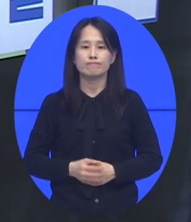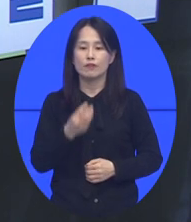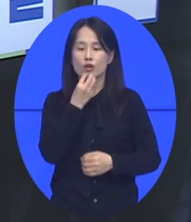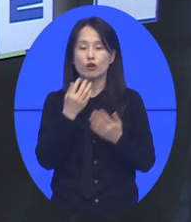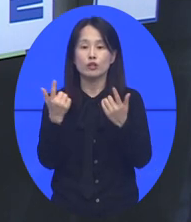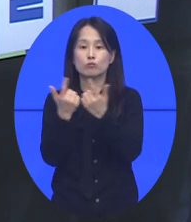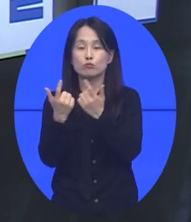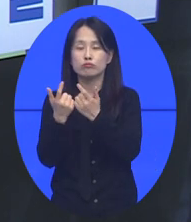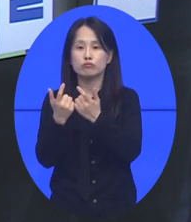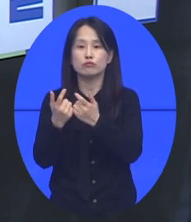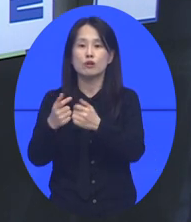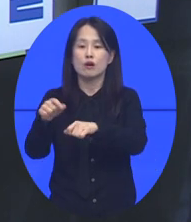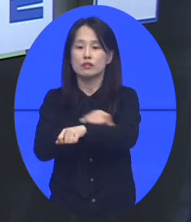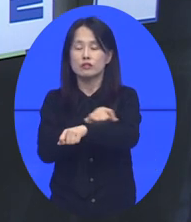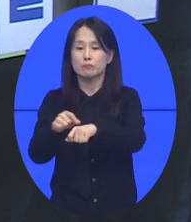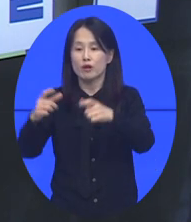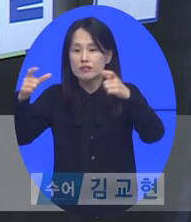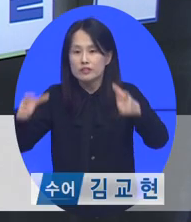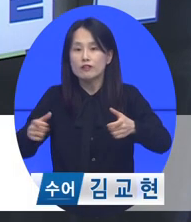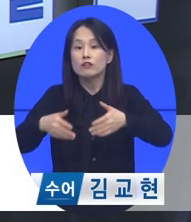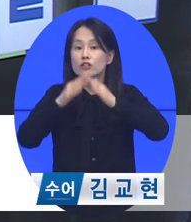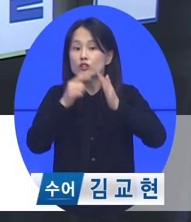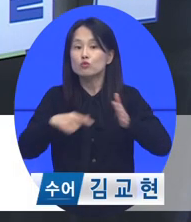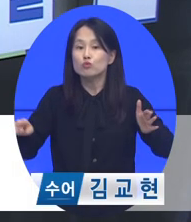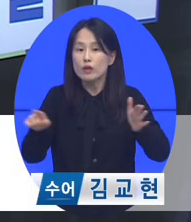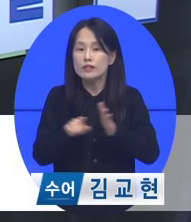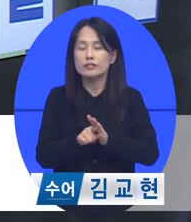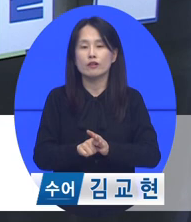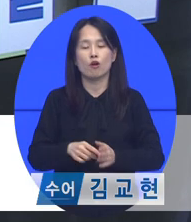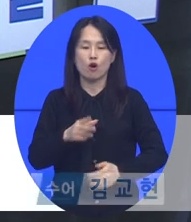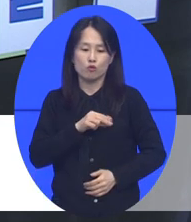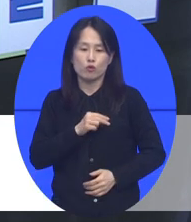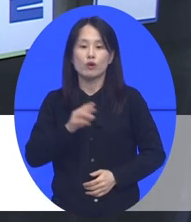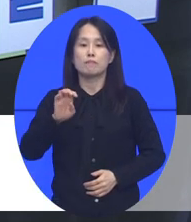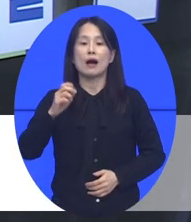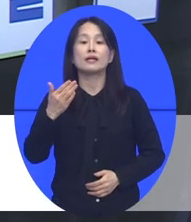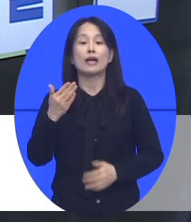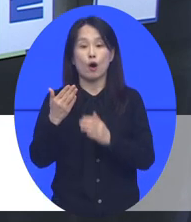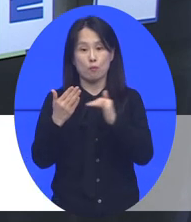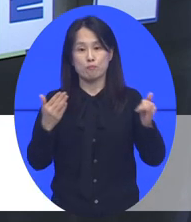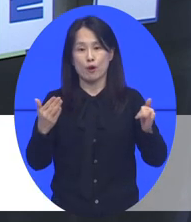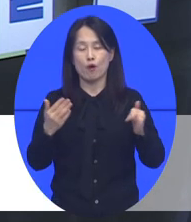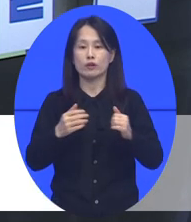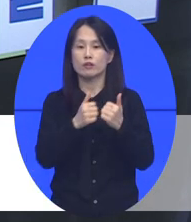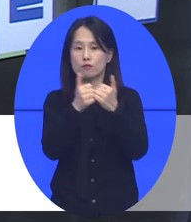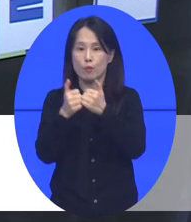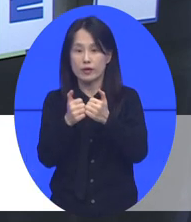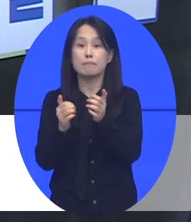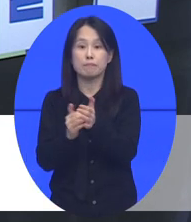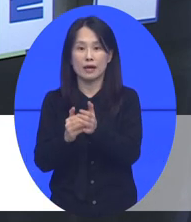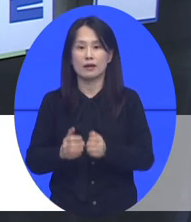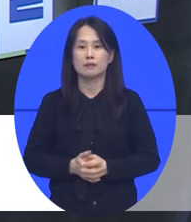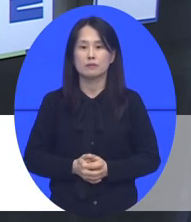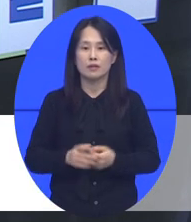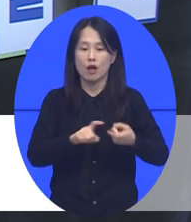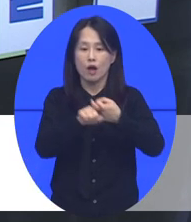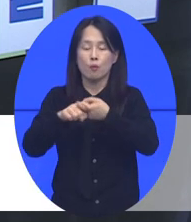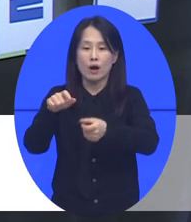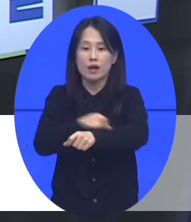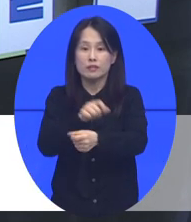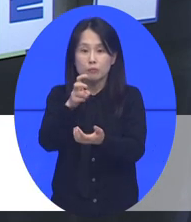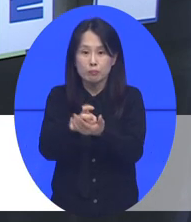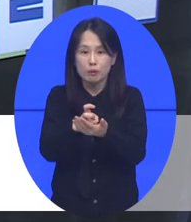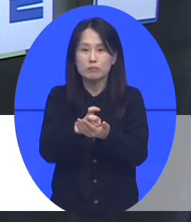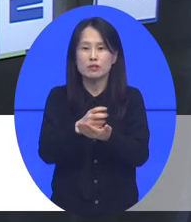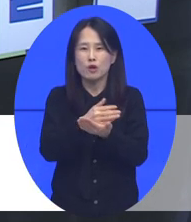경기 북부 특별자치도 설치를 위해 경기 지역 국회의원 49명이 경기도와 공동 토론회를 열었습니다. 관련 특별법